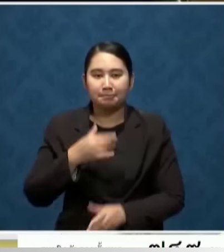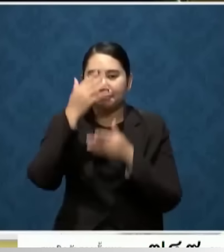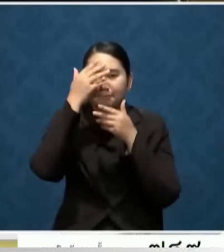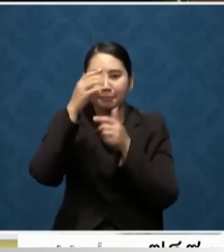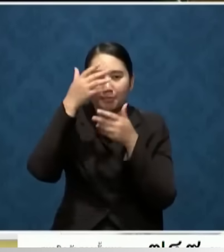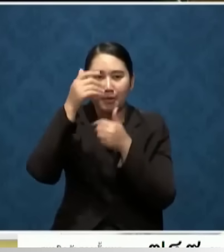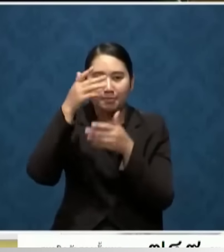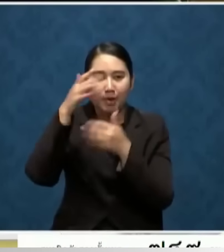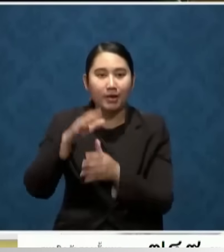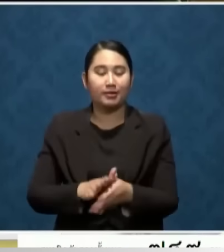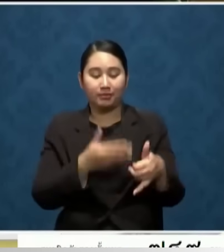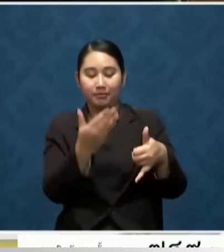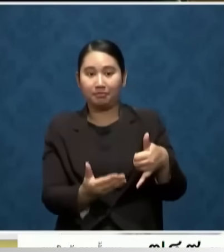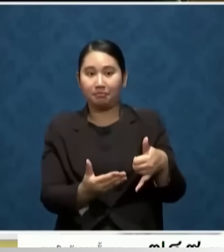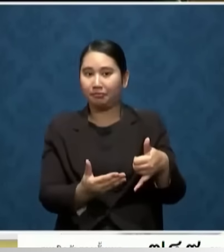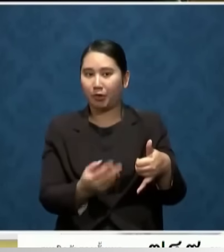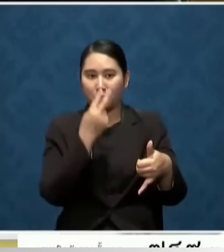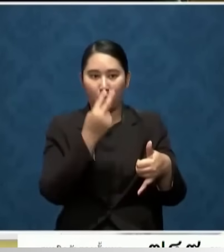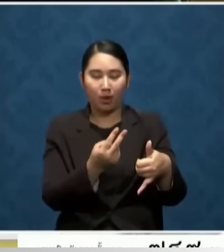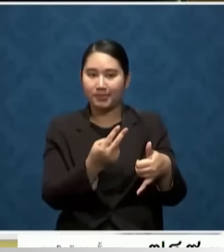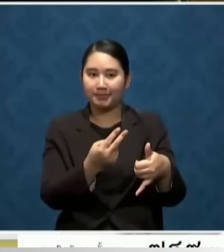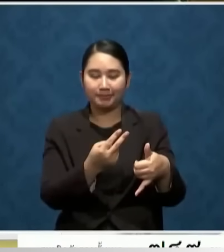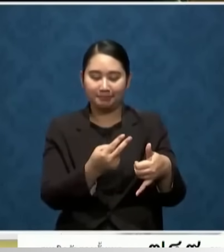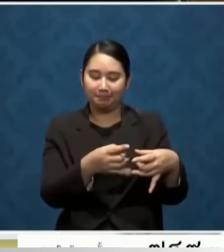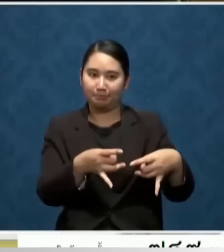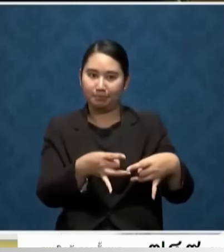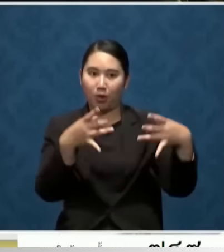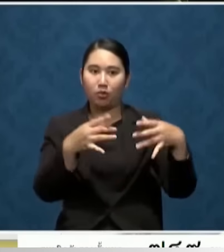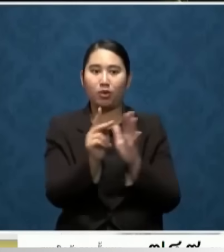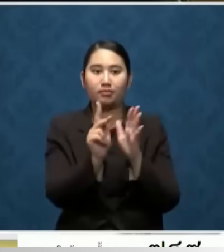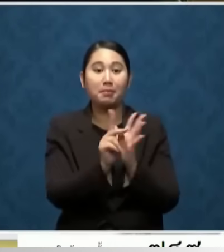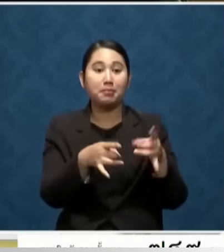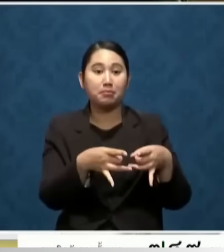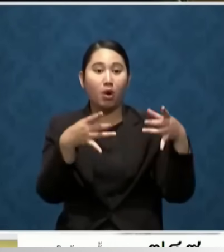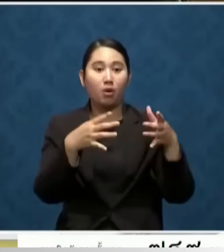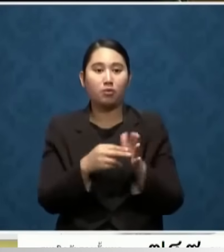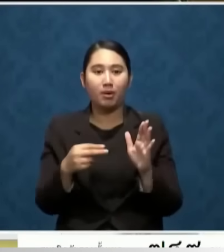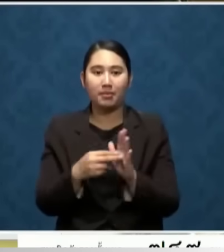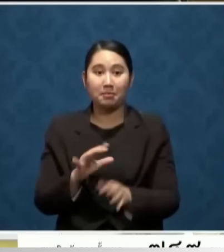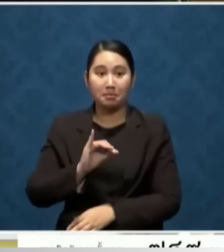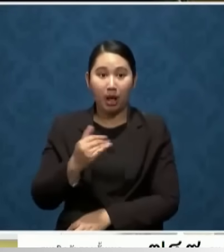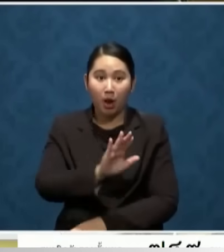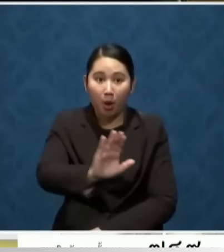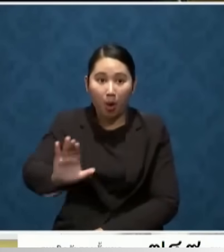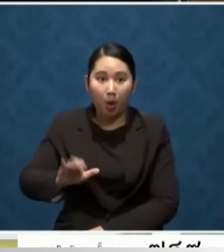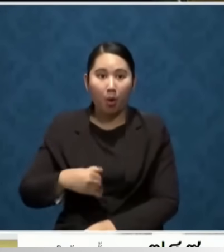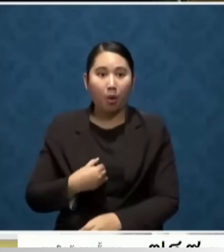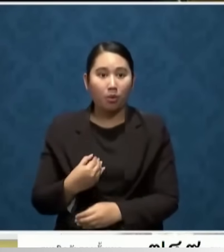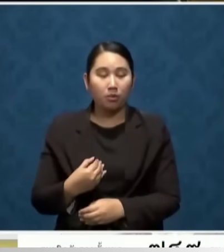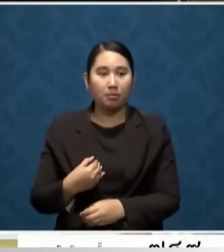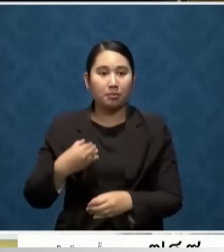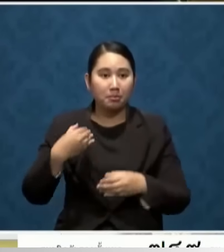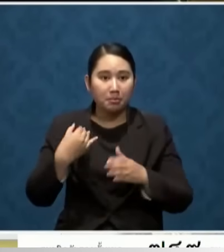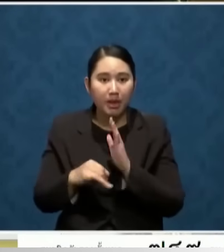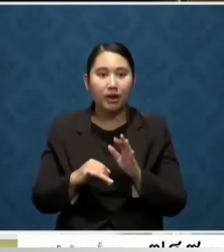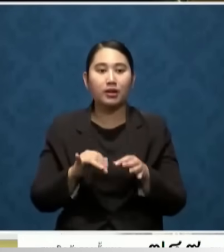ากบุคคลที่มีคุณสมบัติและลักษณะต้องห้ามนั้นท่านอาจจะถูกดำเนินคดีนะครับได้ตามม